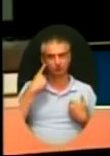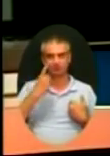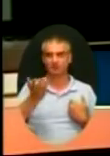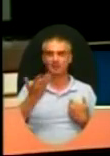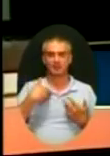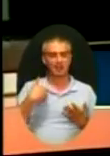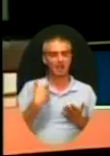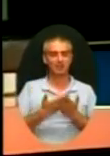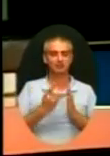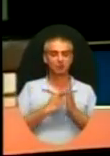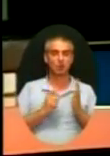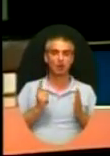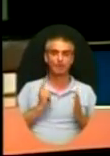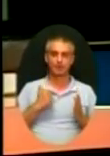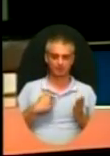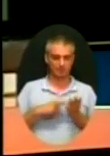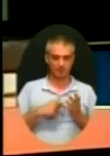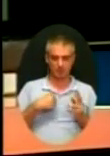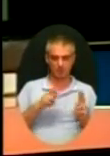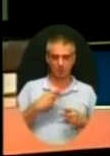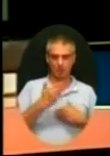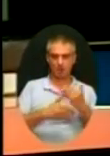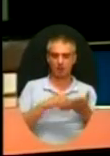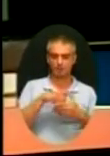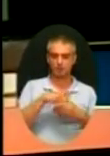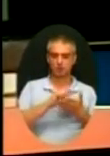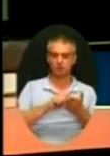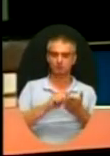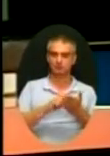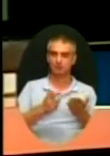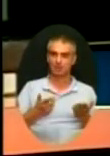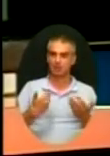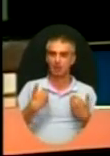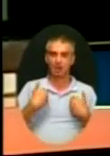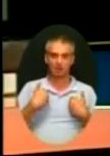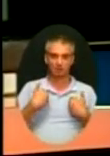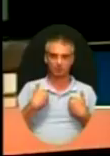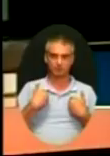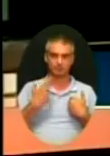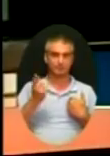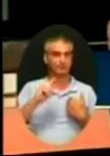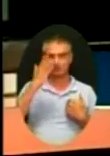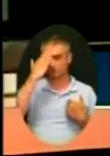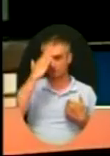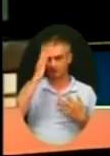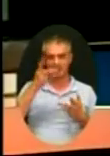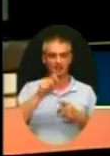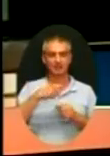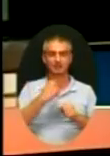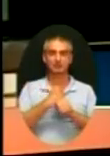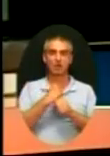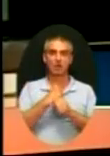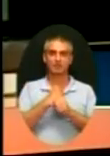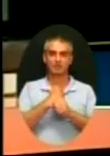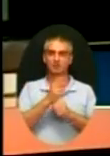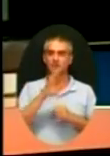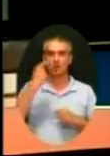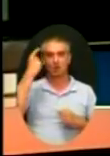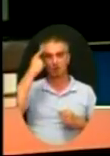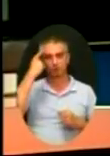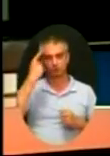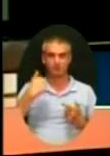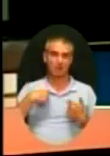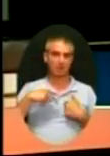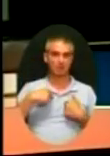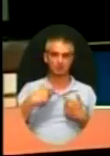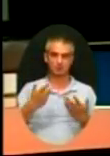תעביר לי צעת חוק פרטית, כי אני לא מסוגל להזיז משהו במשרד. זה, אנחנו, אז מי שלא מכיר את איך שהכנסת מתנהלת, יכול לחשוב,